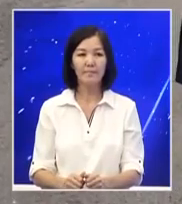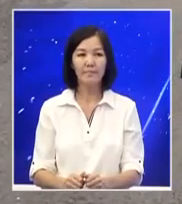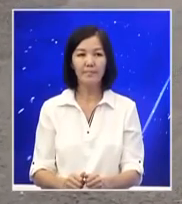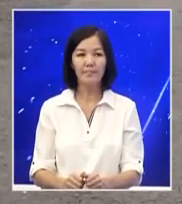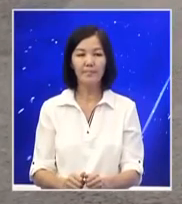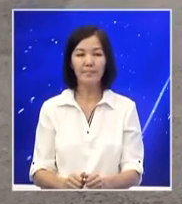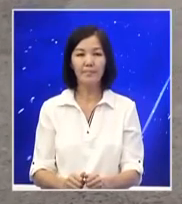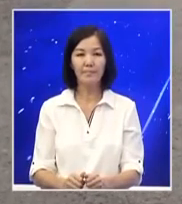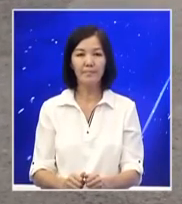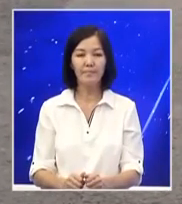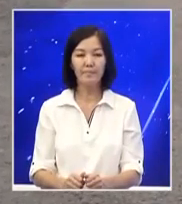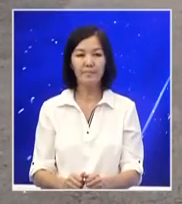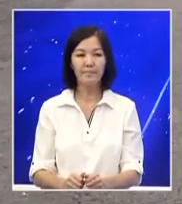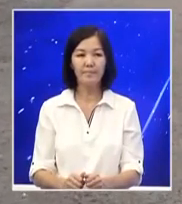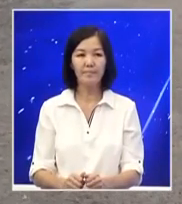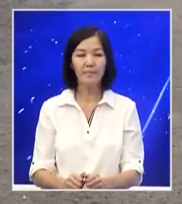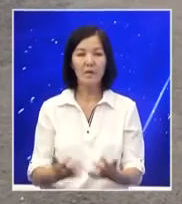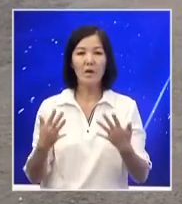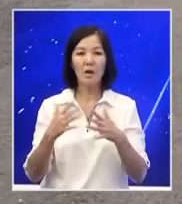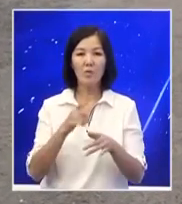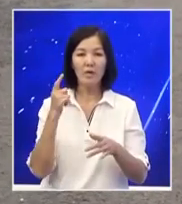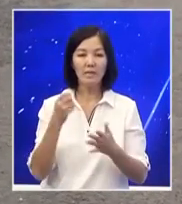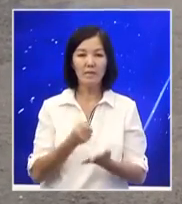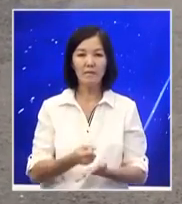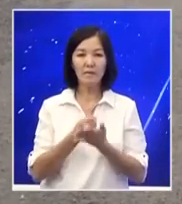видим, везде говорим крестьянским хозяйствам, чтобы